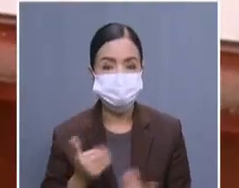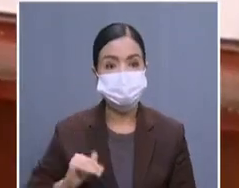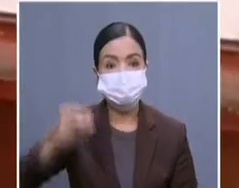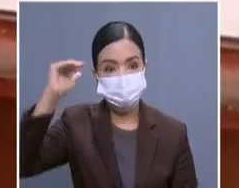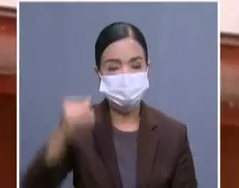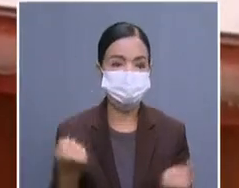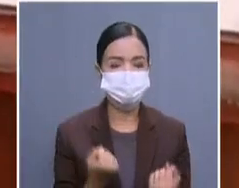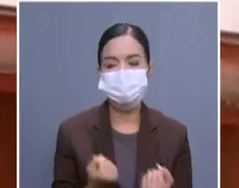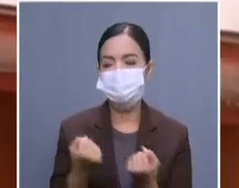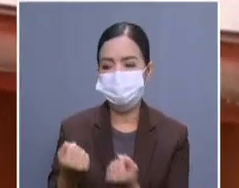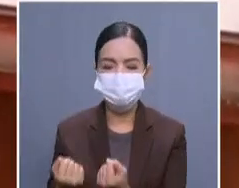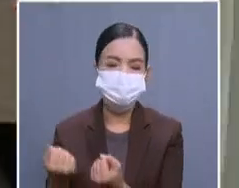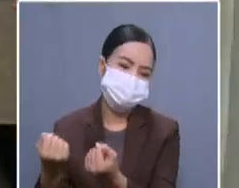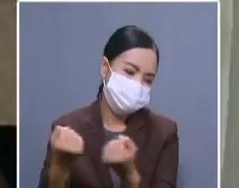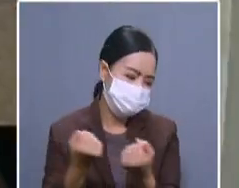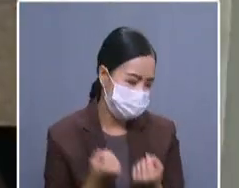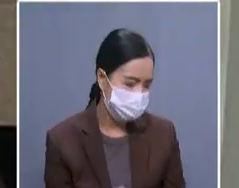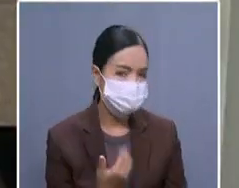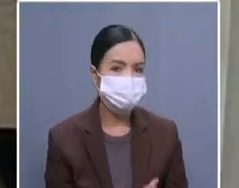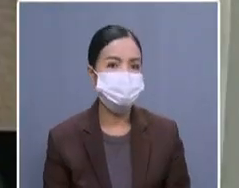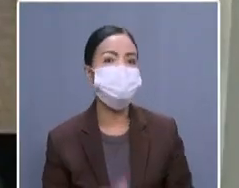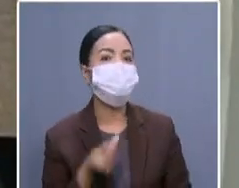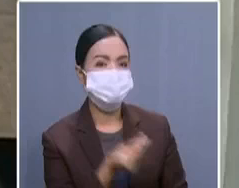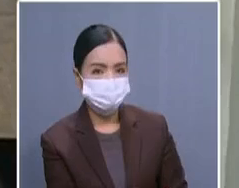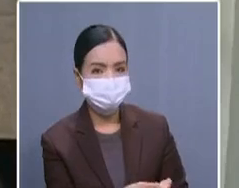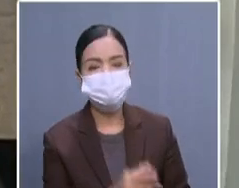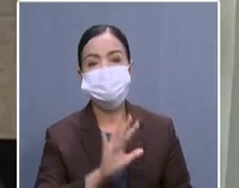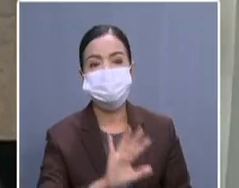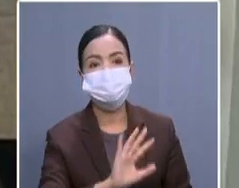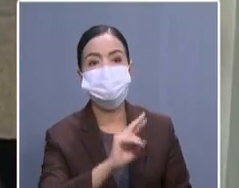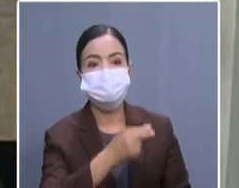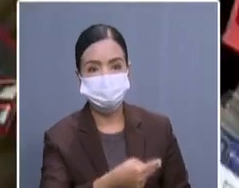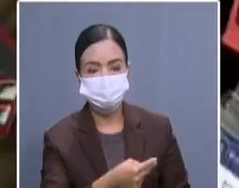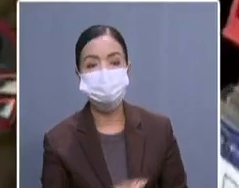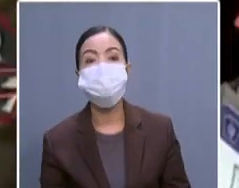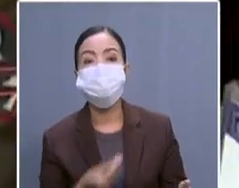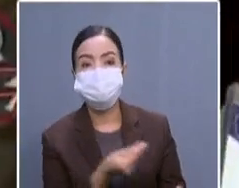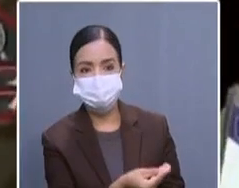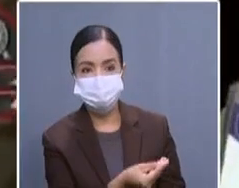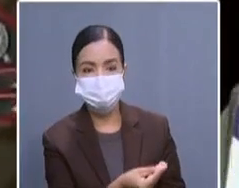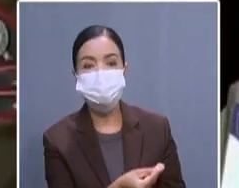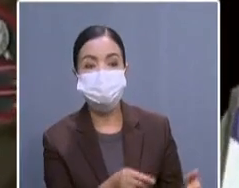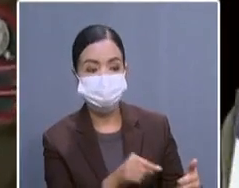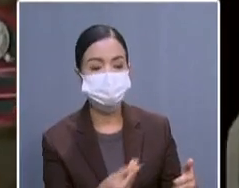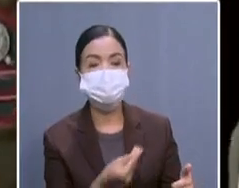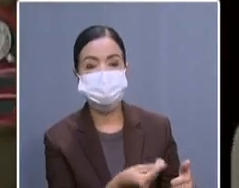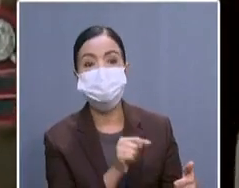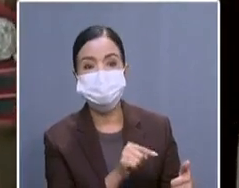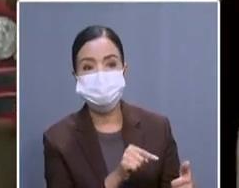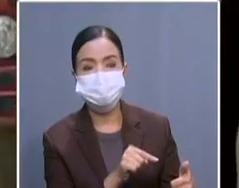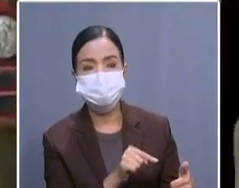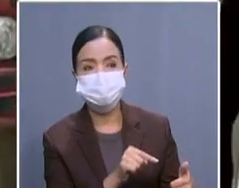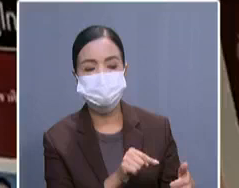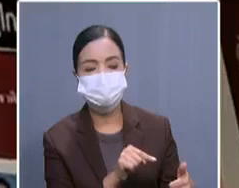ขับรถเอาเงินมาให้ 50,000 บาทมาส่งไว้ยังสถานที่ที่ตัวเองเนี่ยถูกควบคุมตัวจากนั้นหนึ่งในเจ้าหน้าที่ที่มีการควบคุมตั